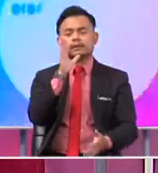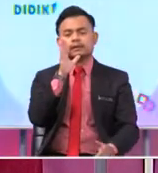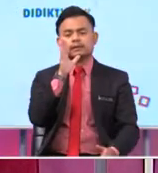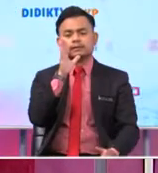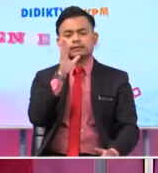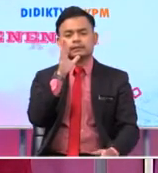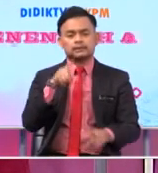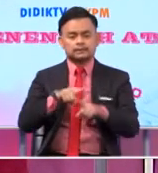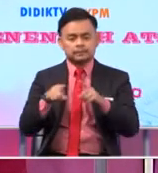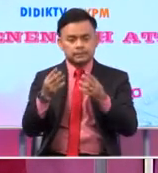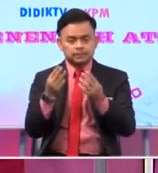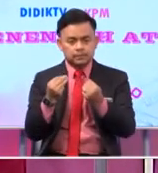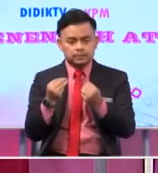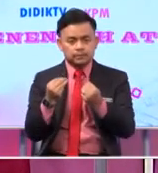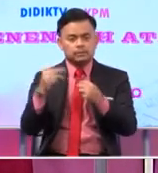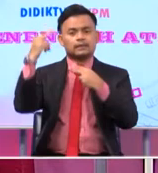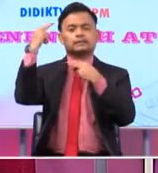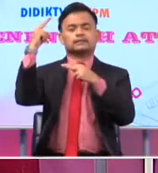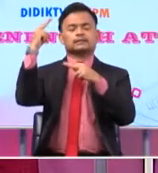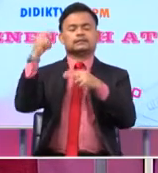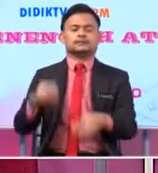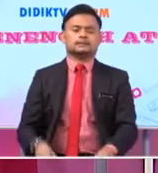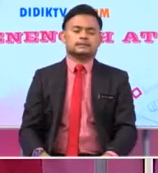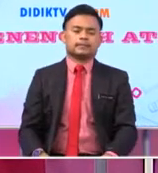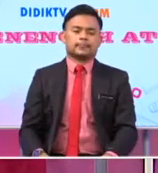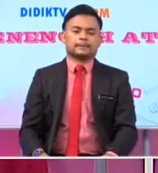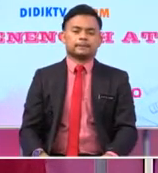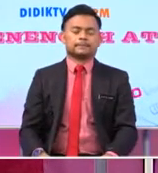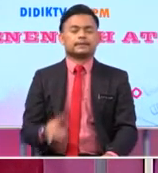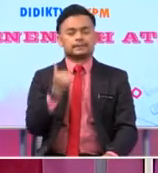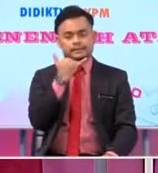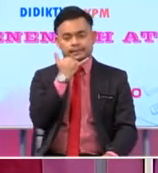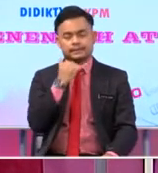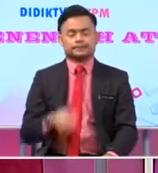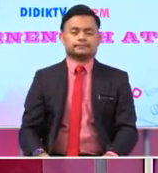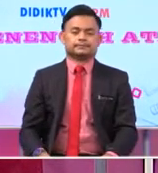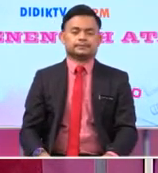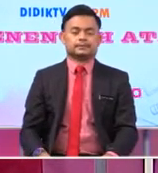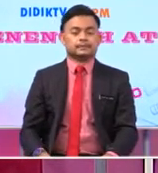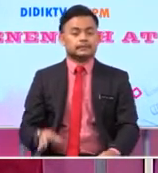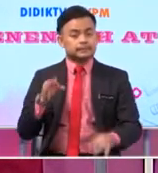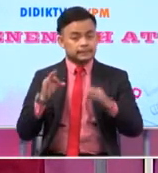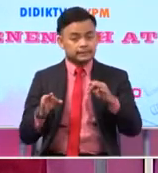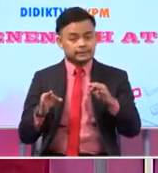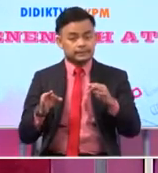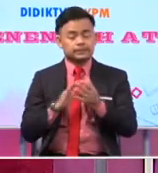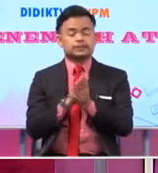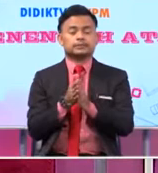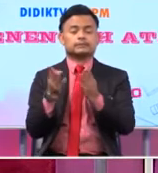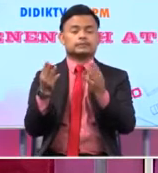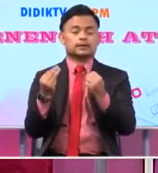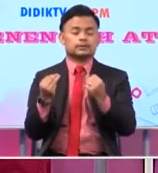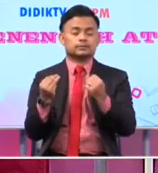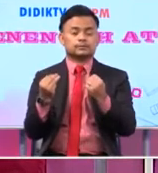mengharapkan balasan jadi kalau kita berkepribadian mulia qtela sesuatu tuh tak mengharapkan balasan